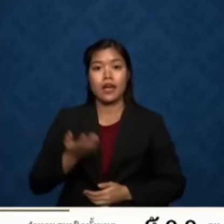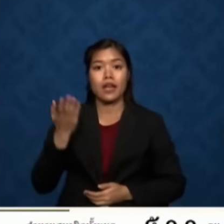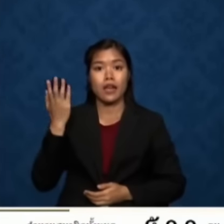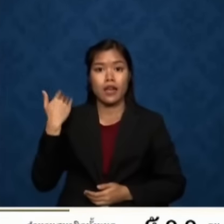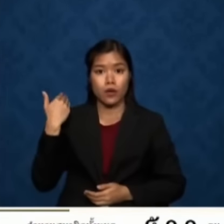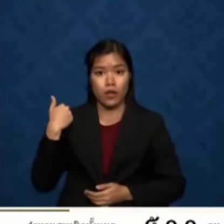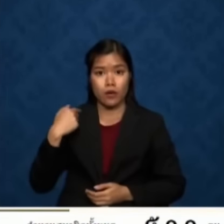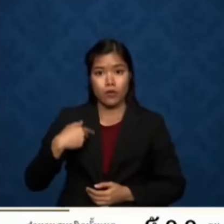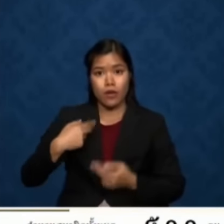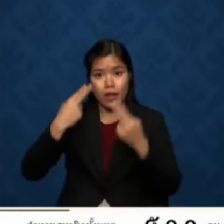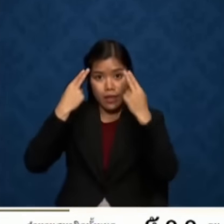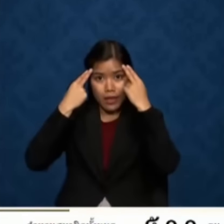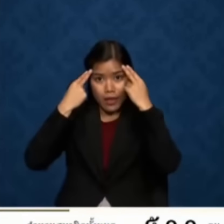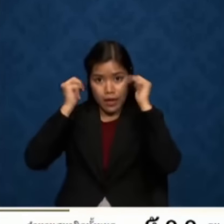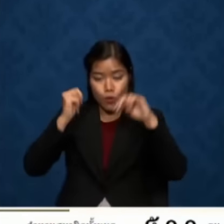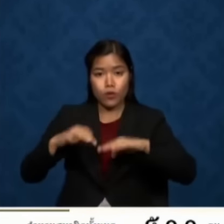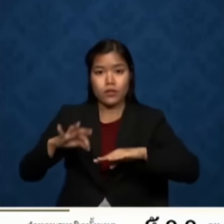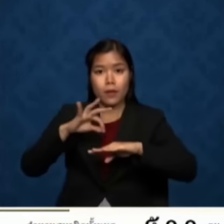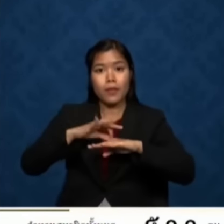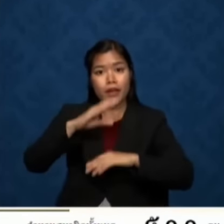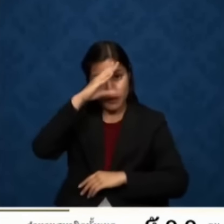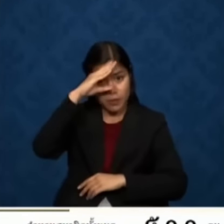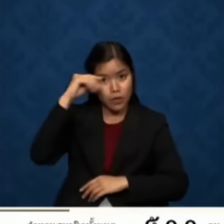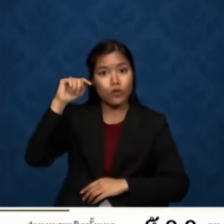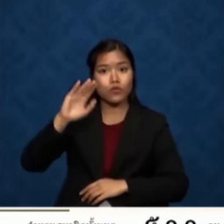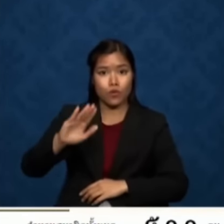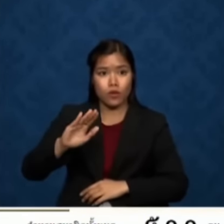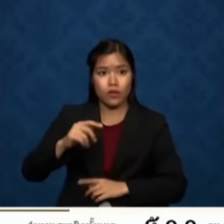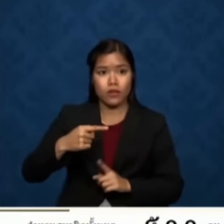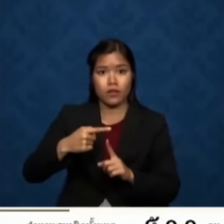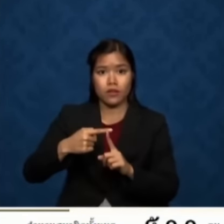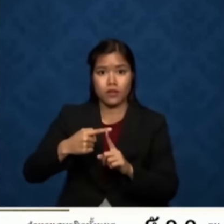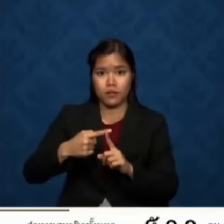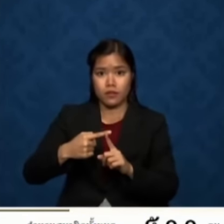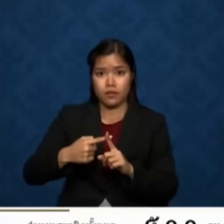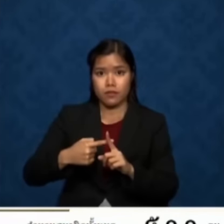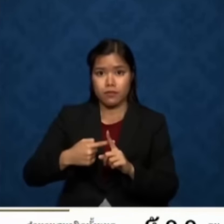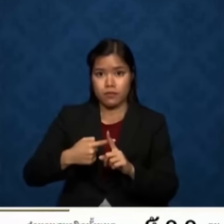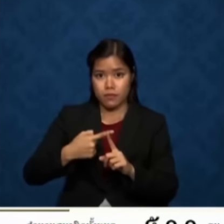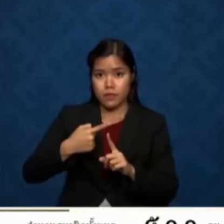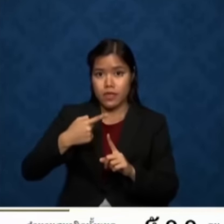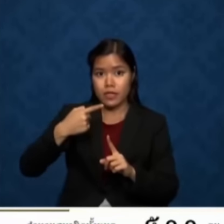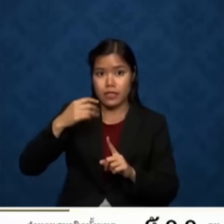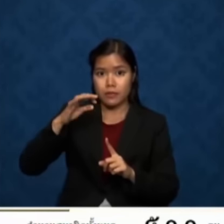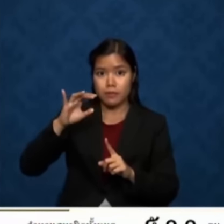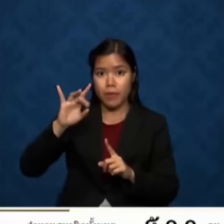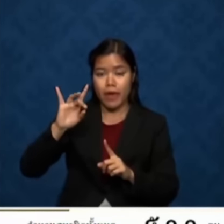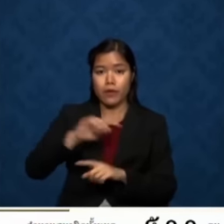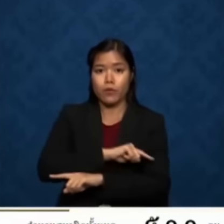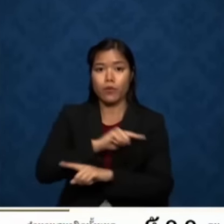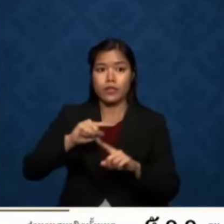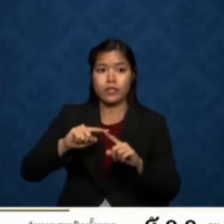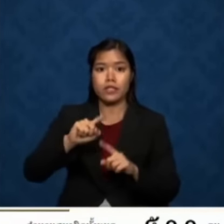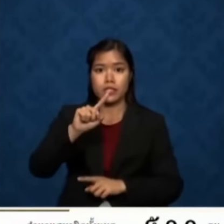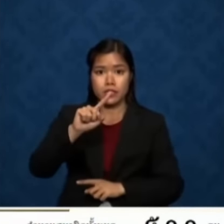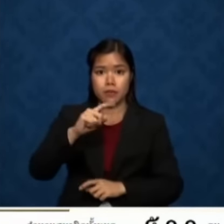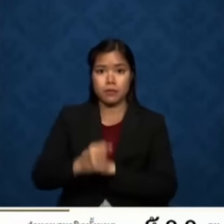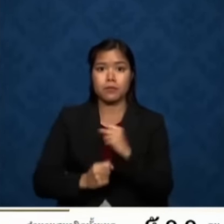มนตรีวันที่1สิงหาปี2536มีการเผาโรงเรียน36